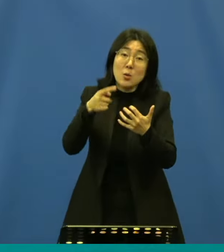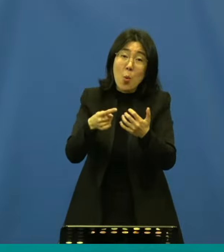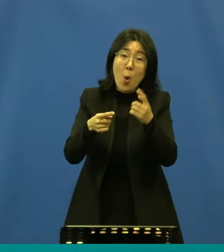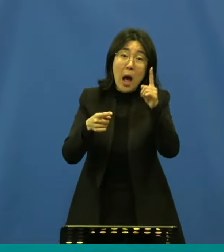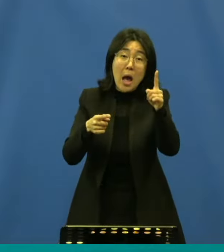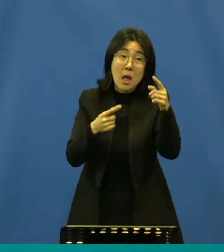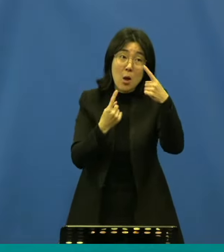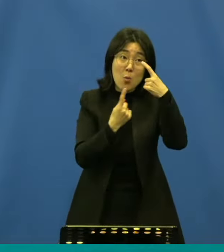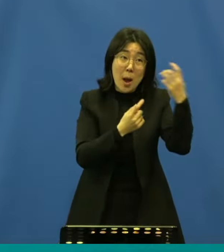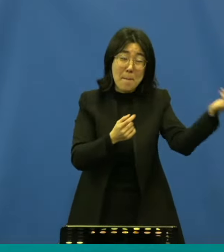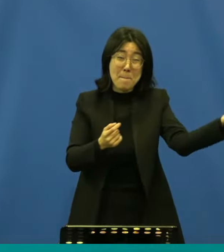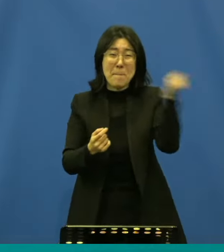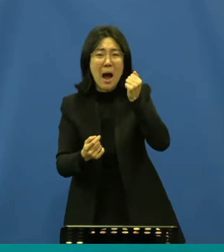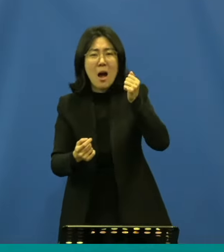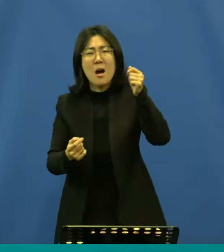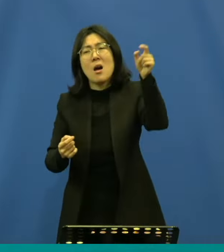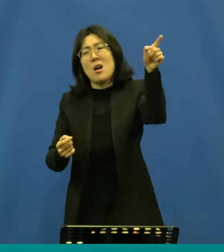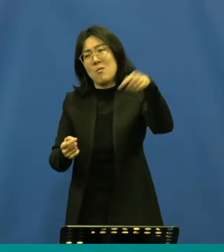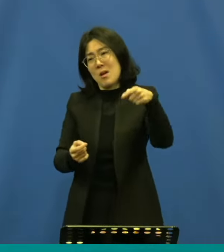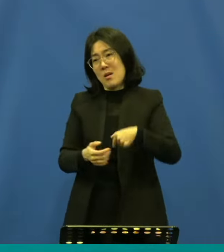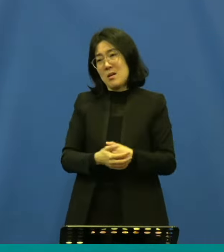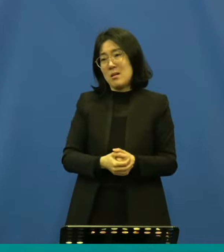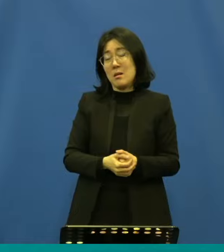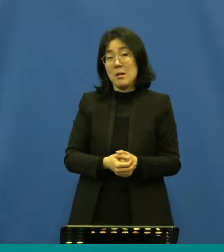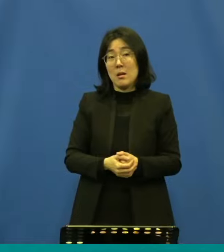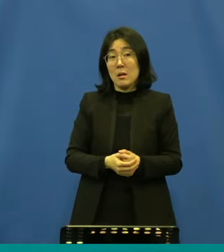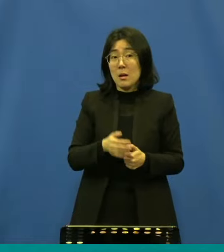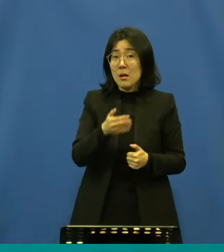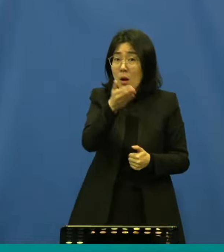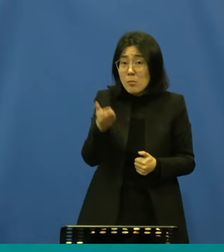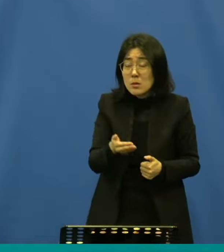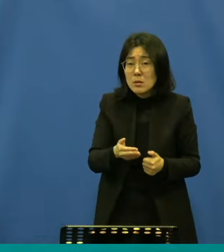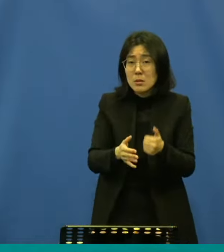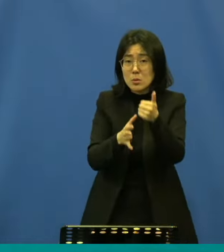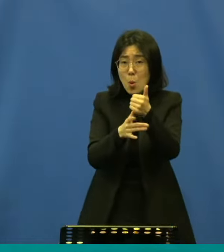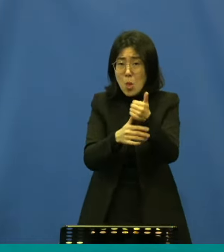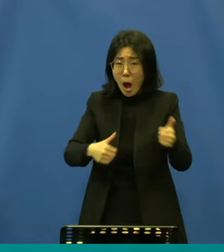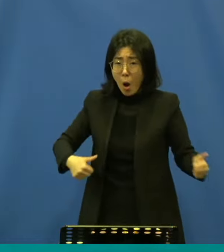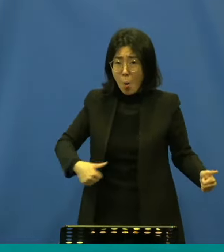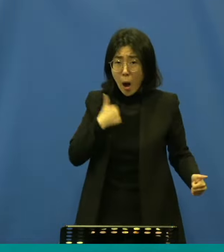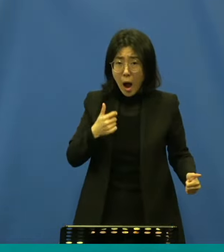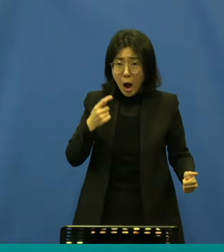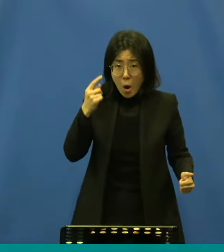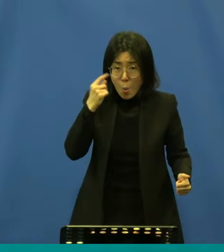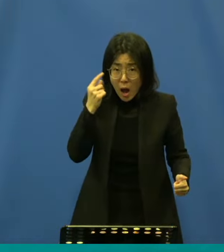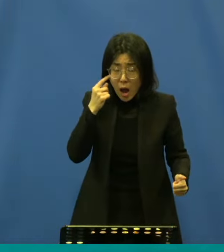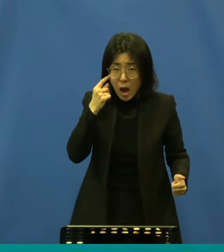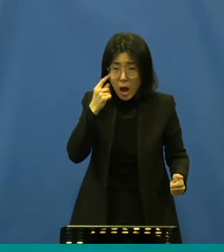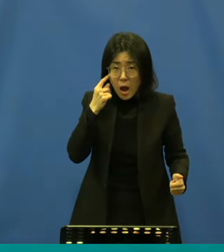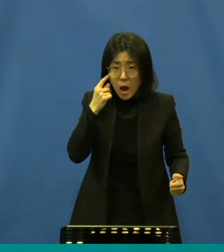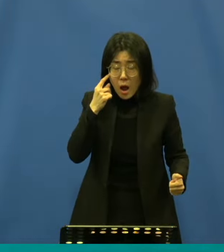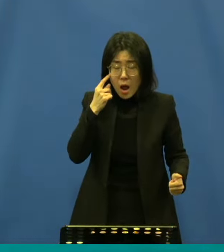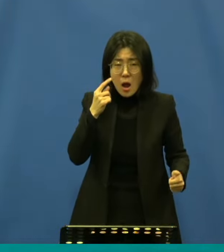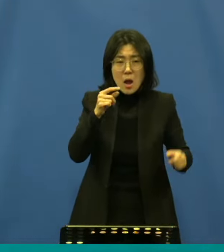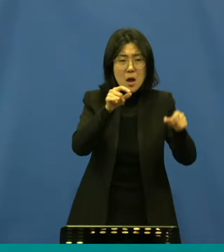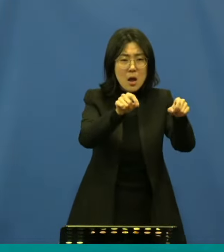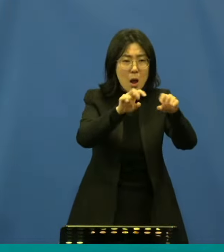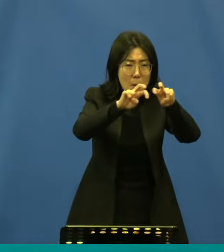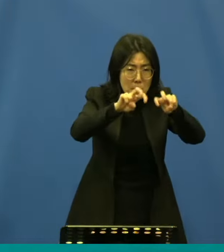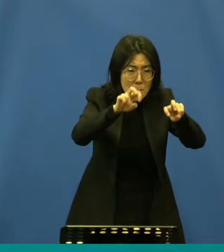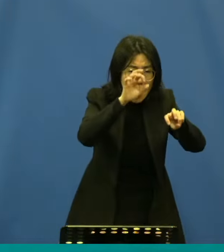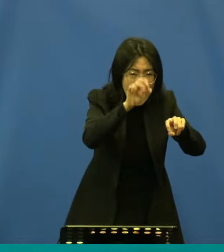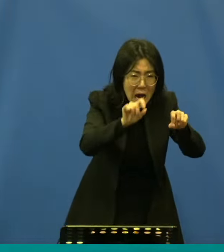이제 우리가 요나가 왜 이렇게 싫어하고 화를 내는가를 분석해 보아야 합니다. 왜? 우리에게도 이런 일이 얼마든지 일어날 수 있기